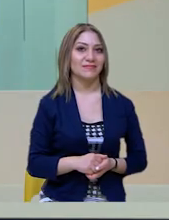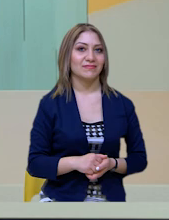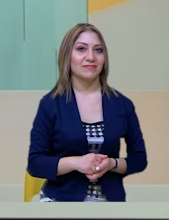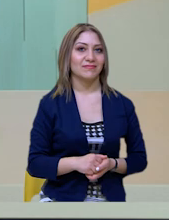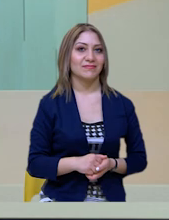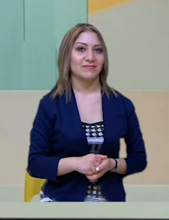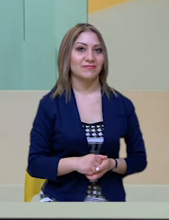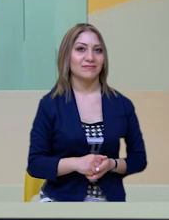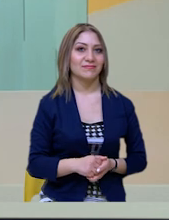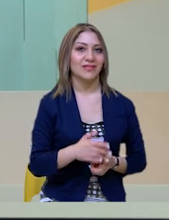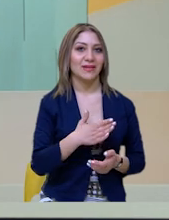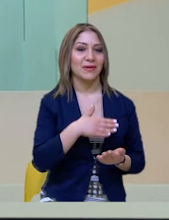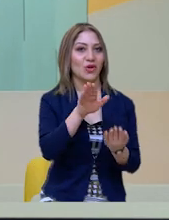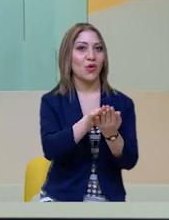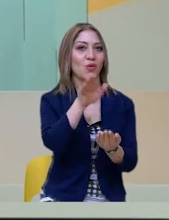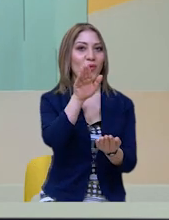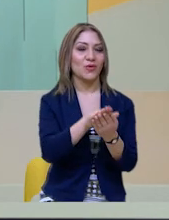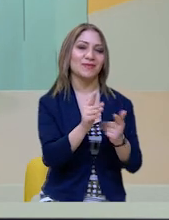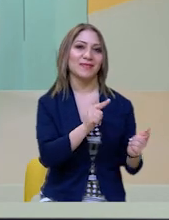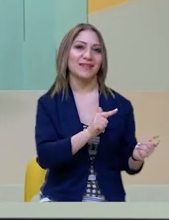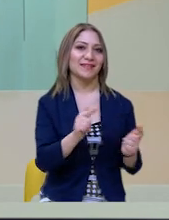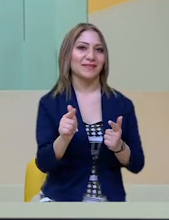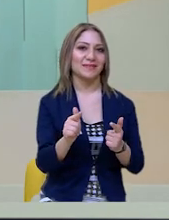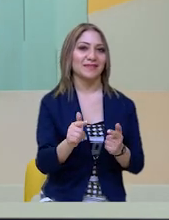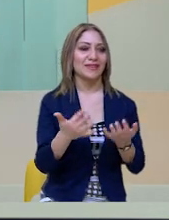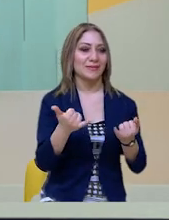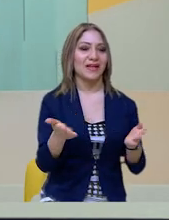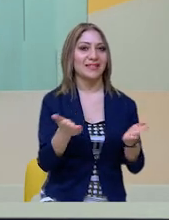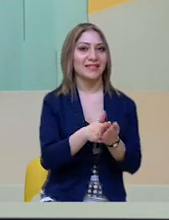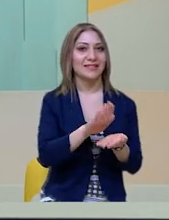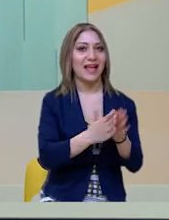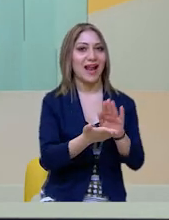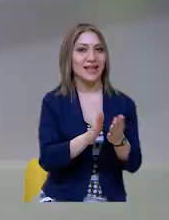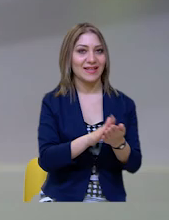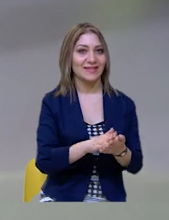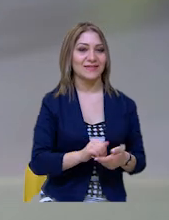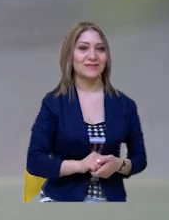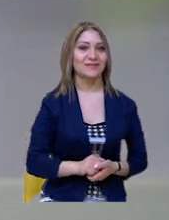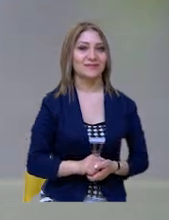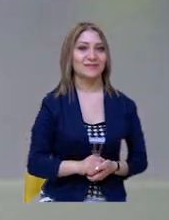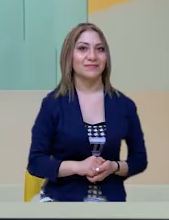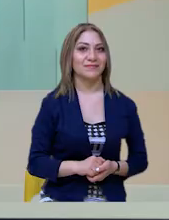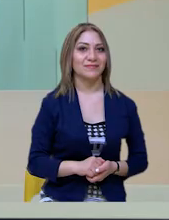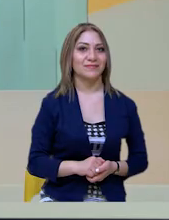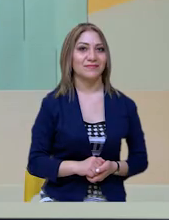Ահա, մեր կոկորդելոսը պատրաստ է։ Հիմա կծալենք նրան նորից։